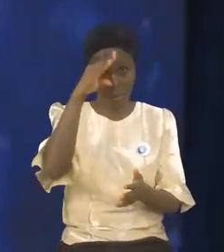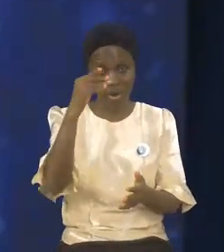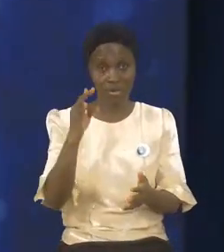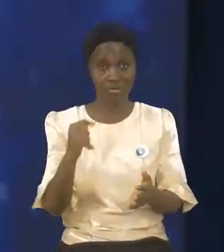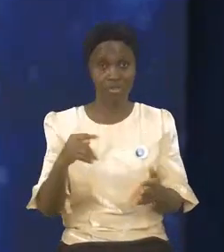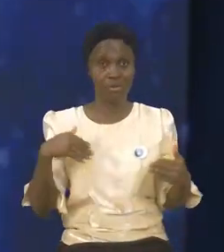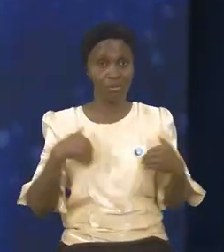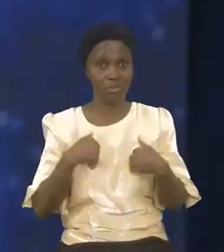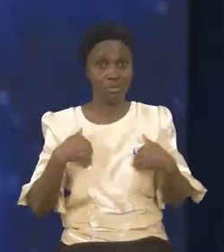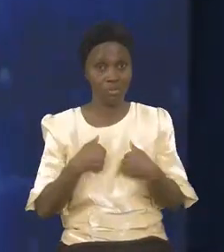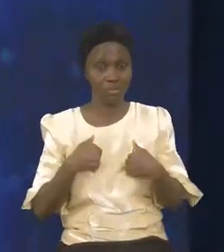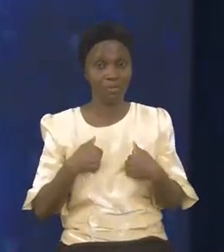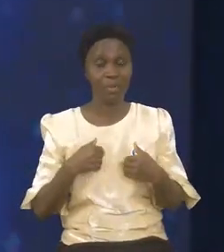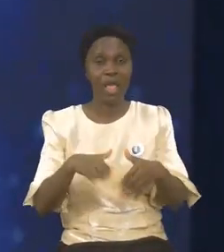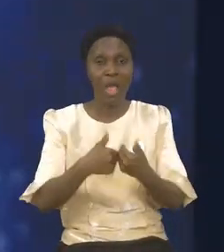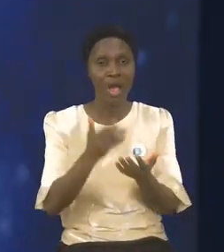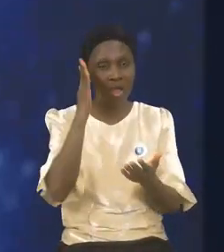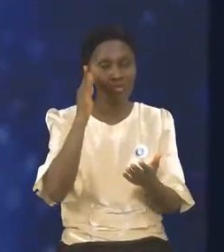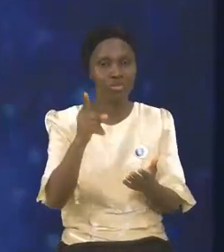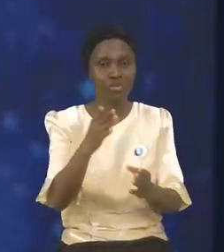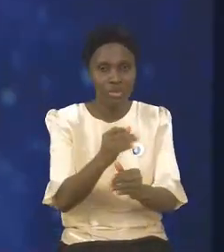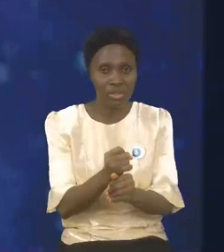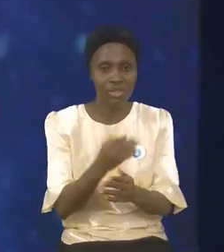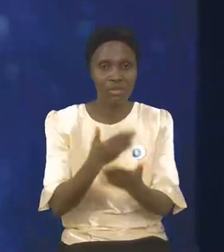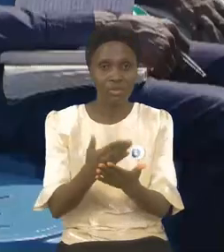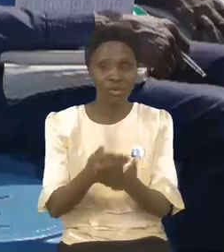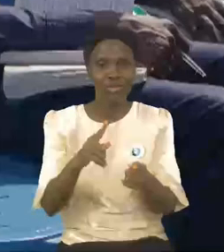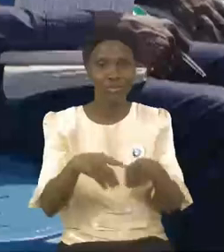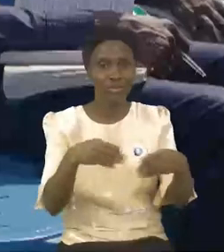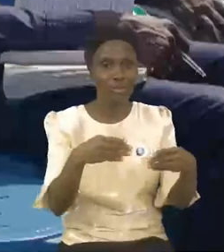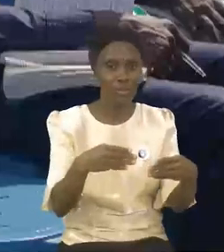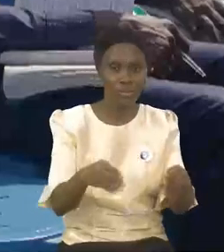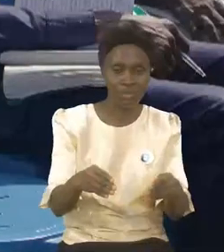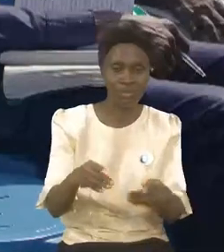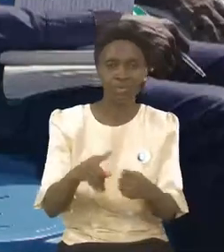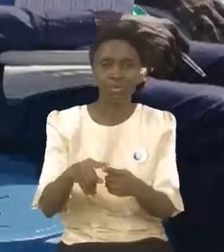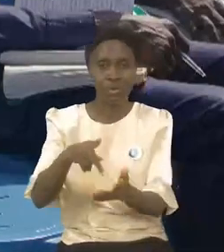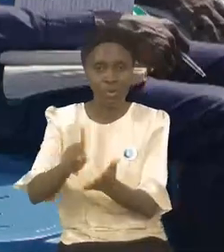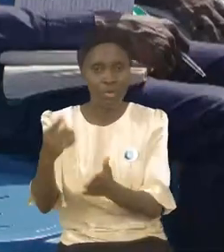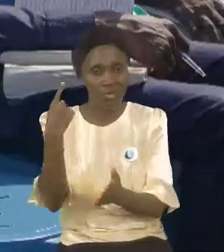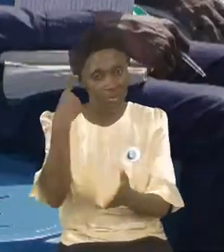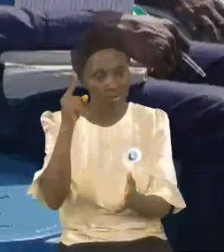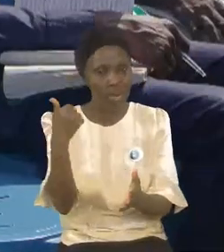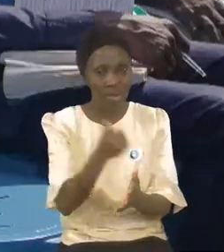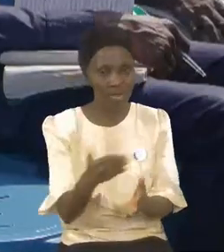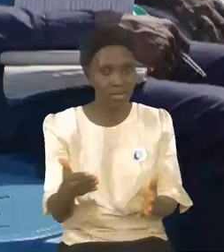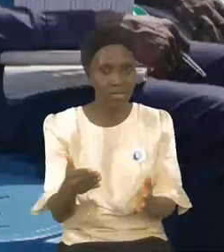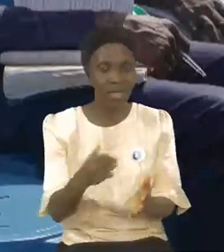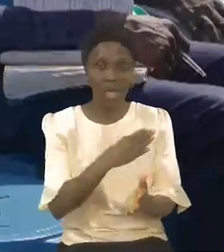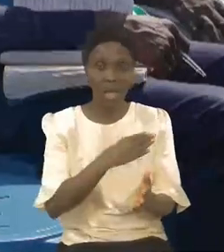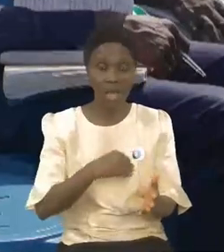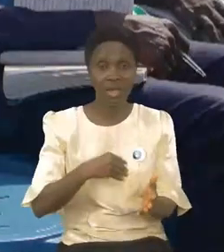pour rejeter la marque de la bête, comment allez-vous vendre? Comment allez-vous travailler? Comment